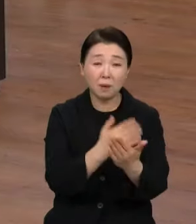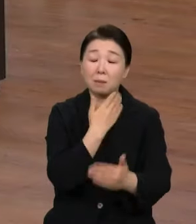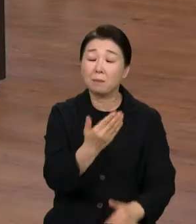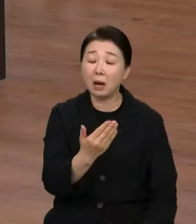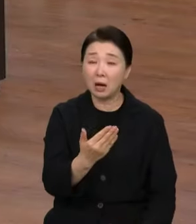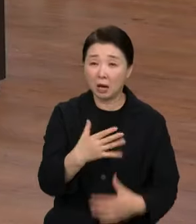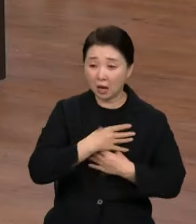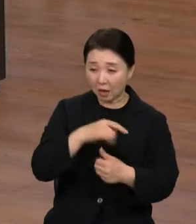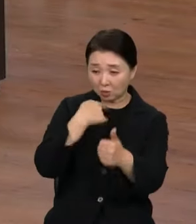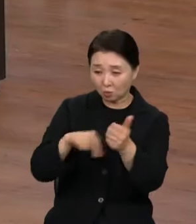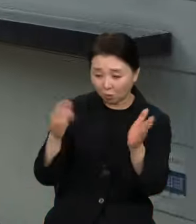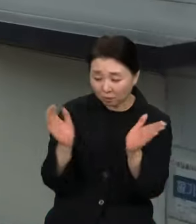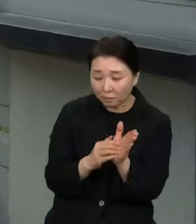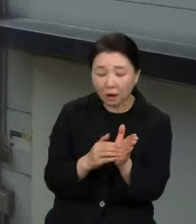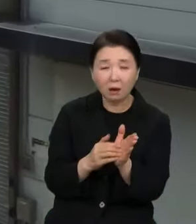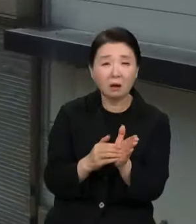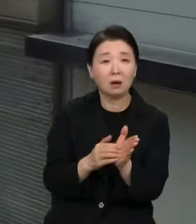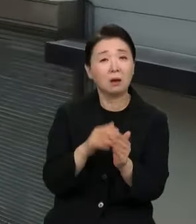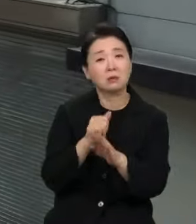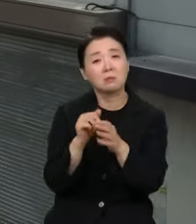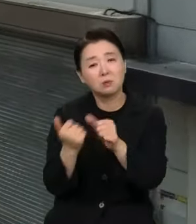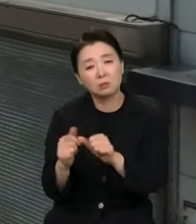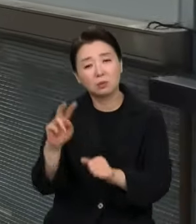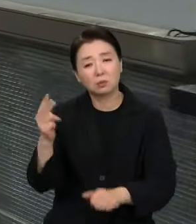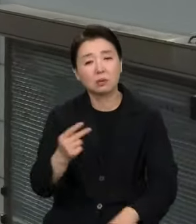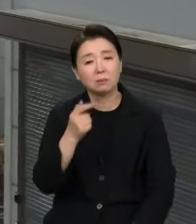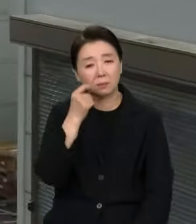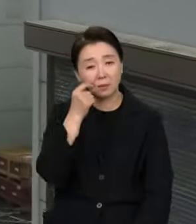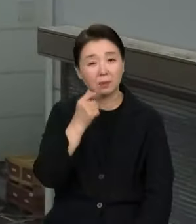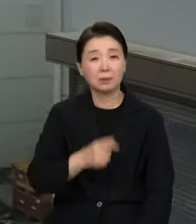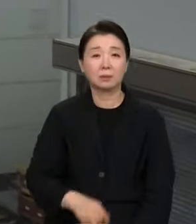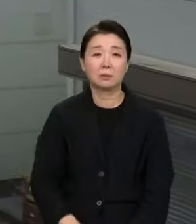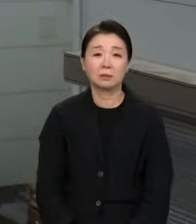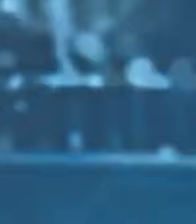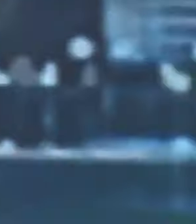노동자들은 돌아오지 못합니다. JTBC 강보드립니다.